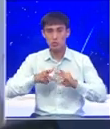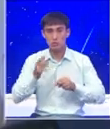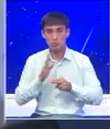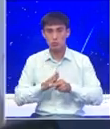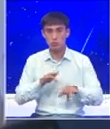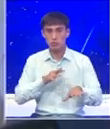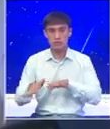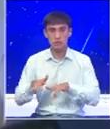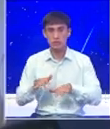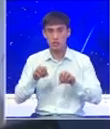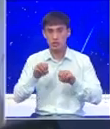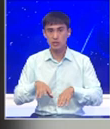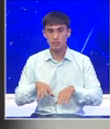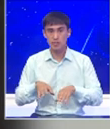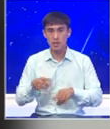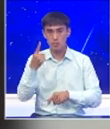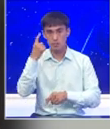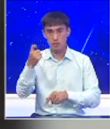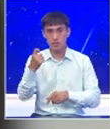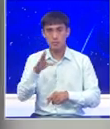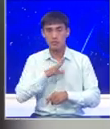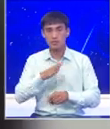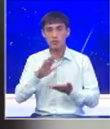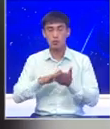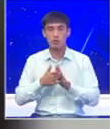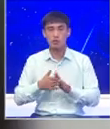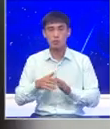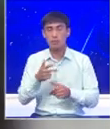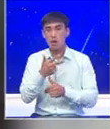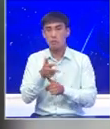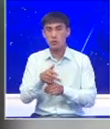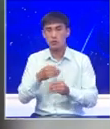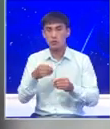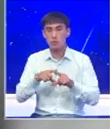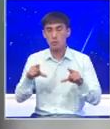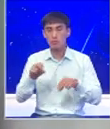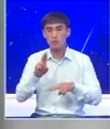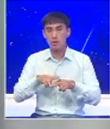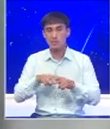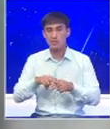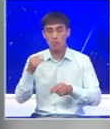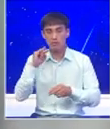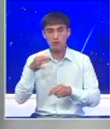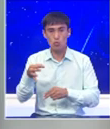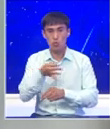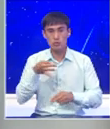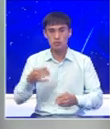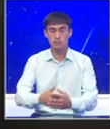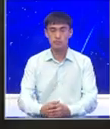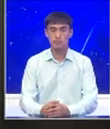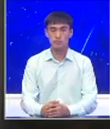будет принято процессуальное решение. Решение прокомментировали ситуацию в пресс-службе департамента полиции Павлодарской области.